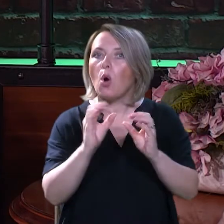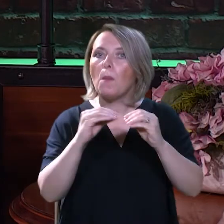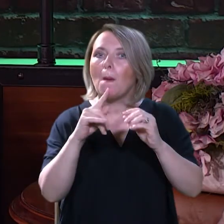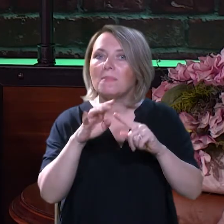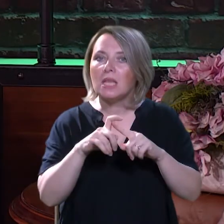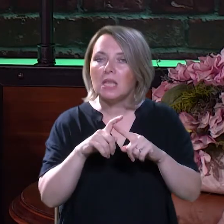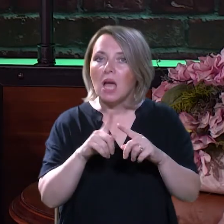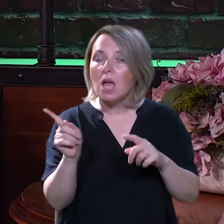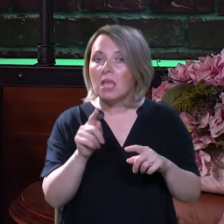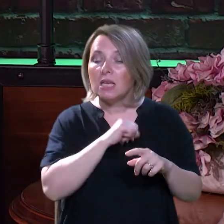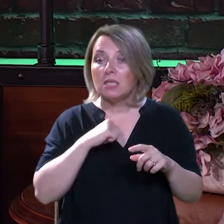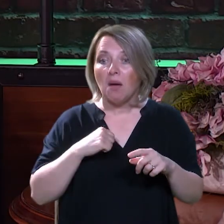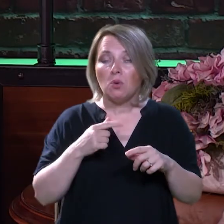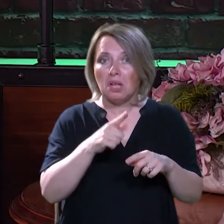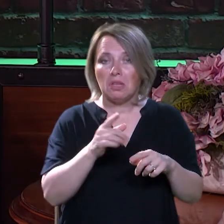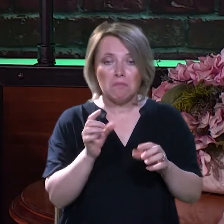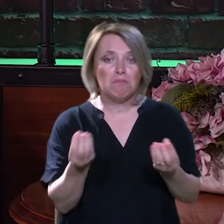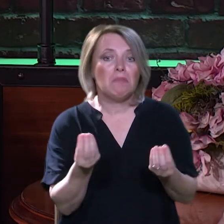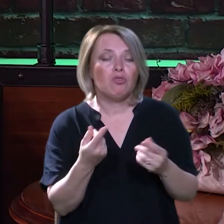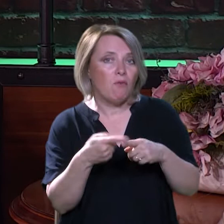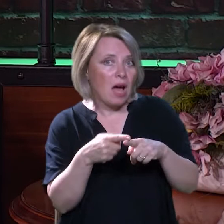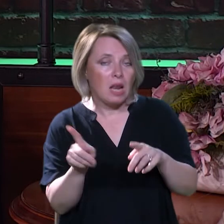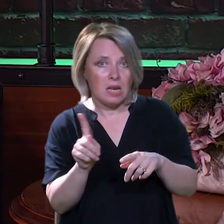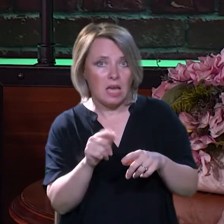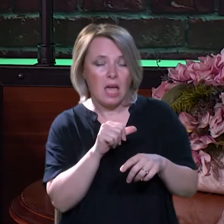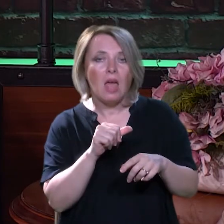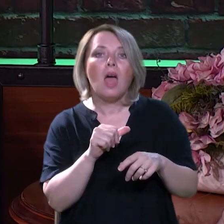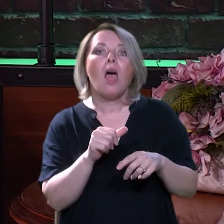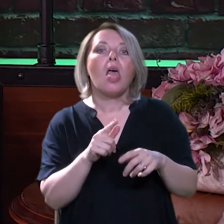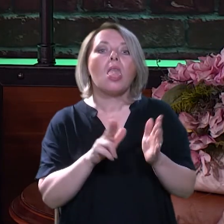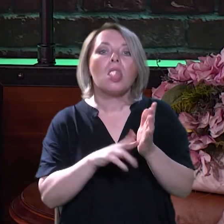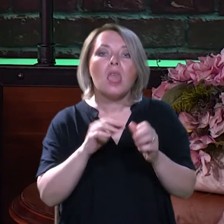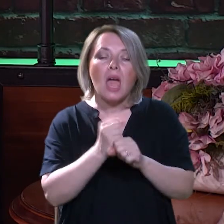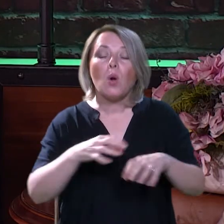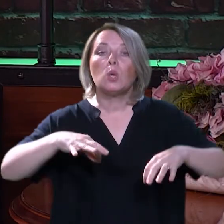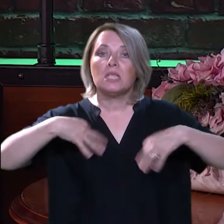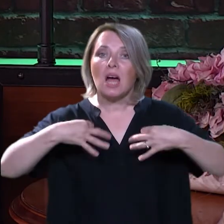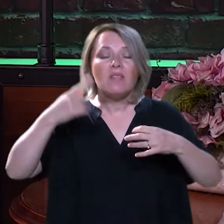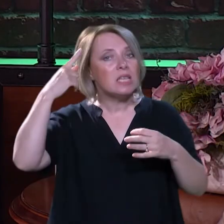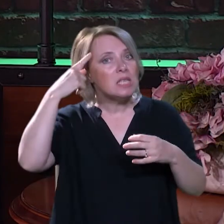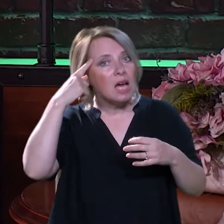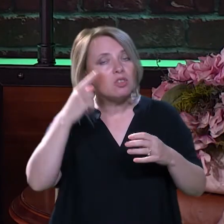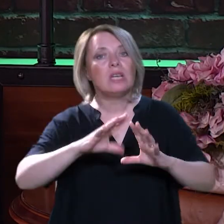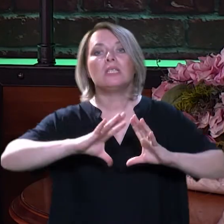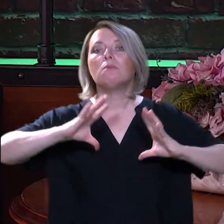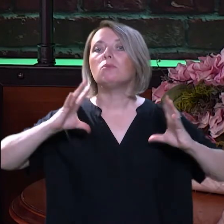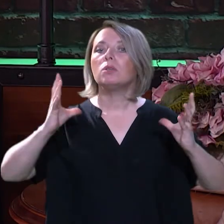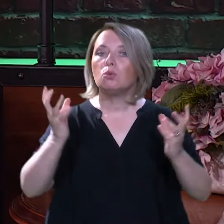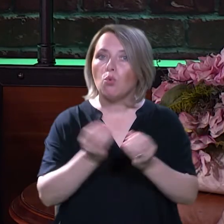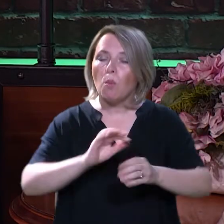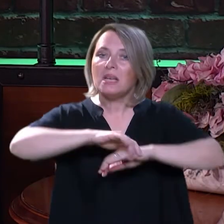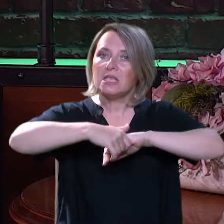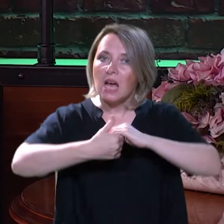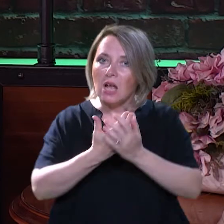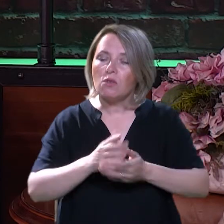nešto nedostaje ili da imaš neku bolest ili neku teškoću, nego zdravlje znači da si ti u punini